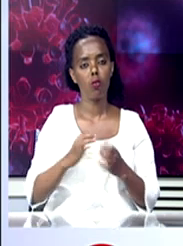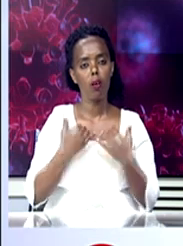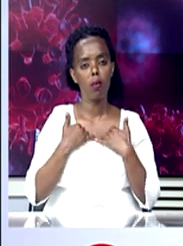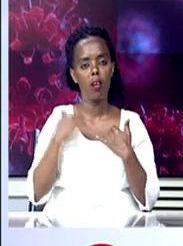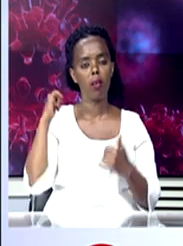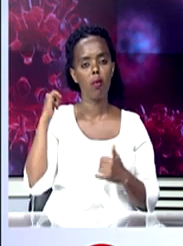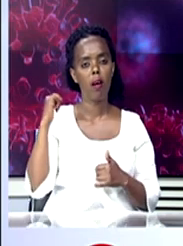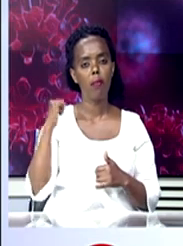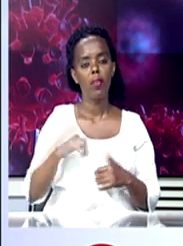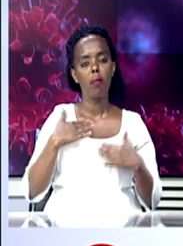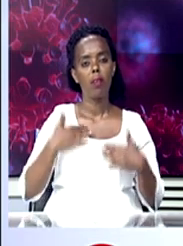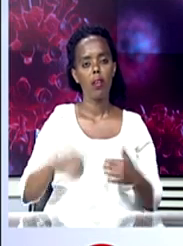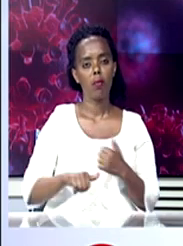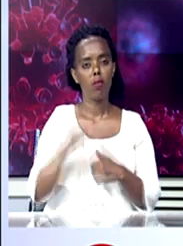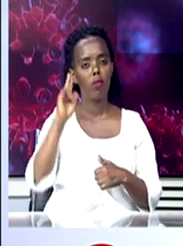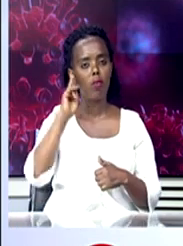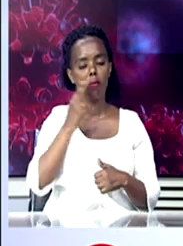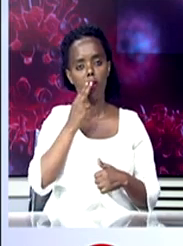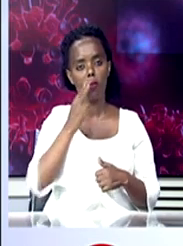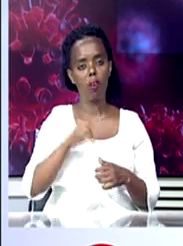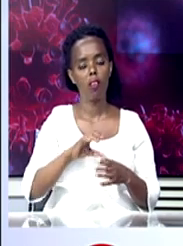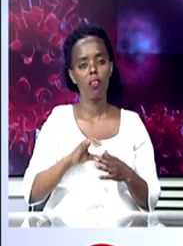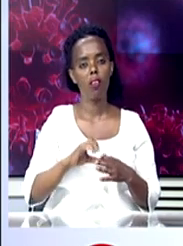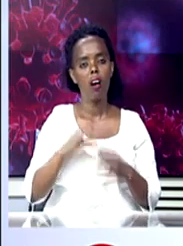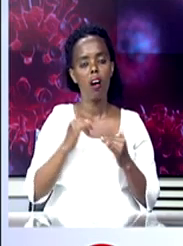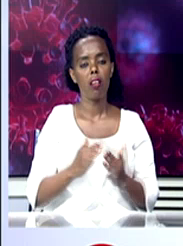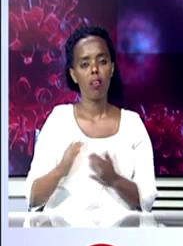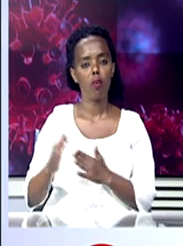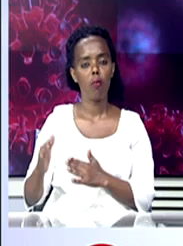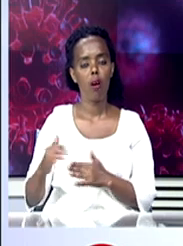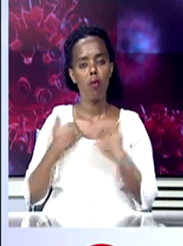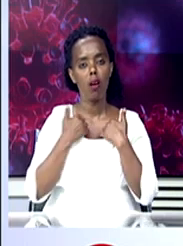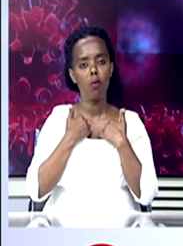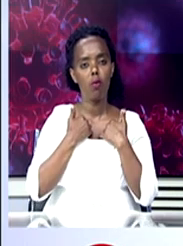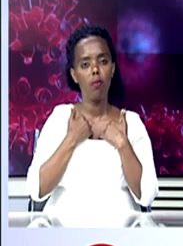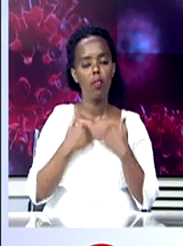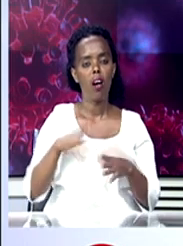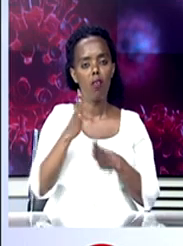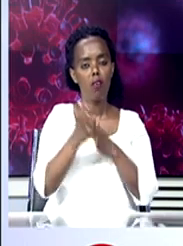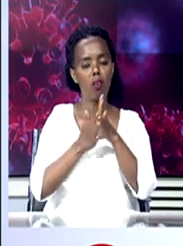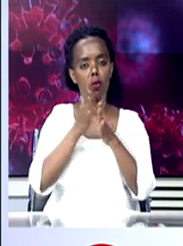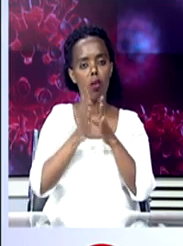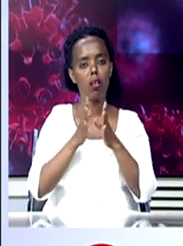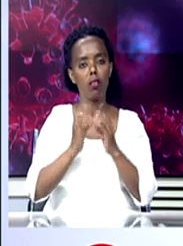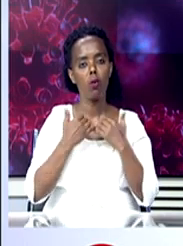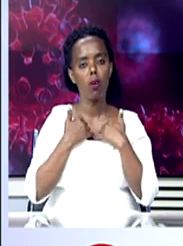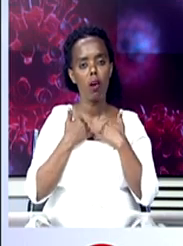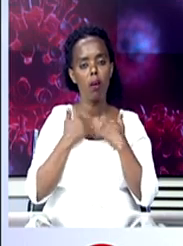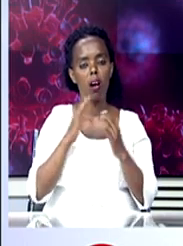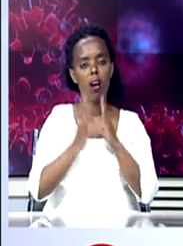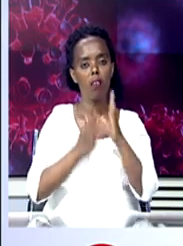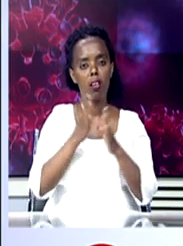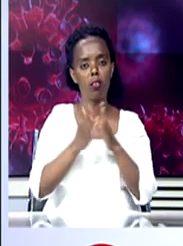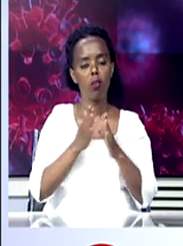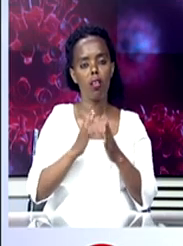biraa miidhamtoota hubama gurraatiif fakkeenyaaf haalli itti qophaa'u qabu aflattoodhaan ta'uu qabu. Aflattoodhaan